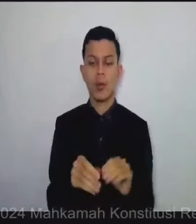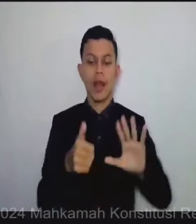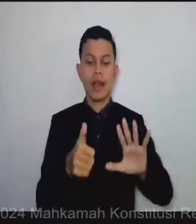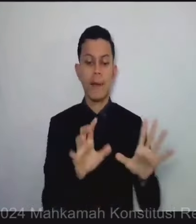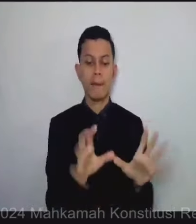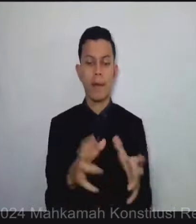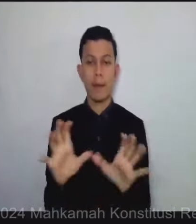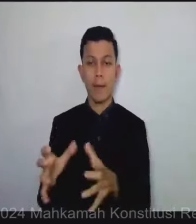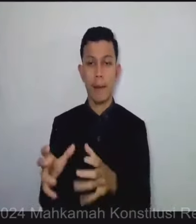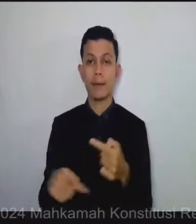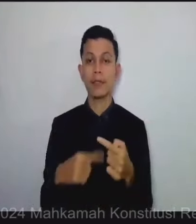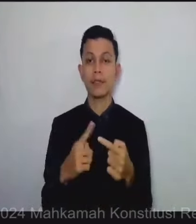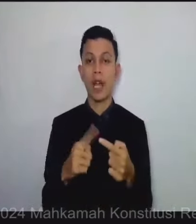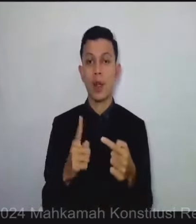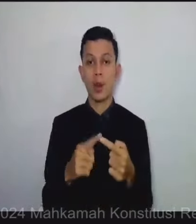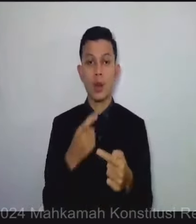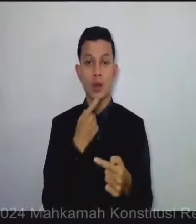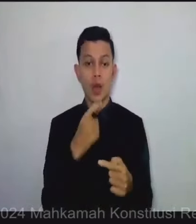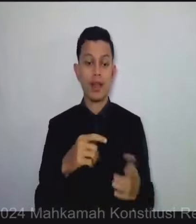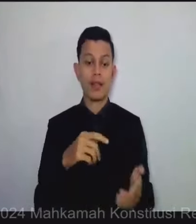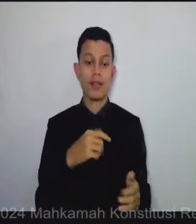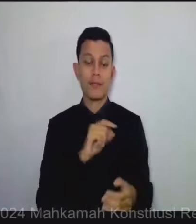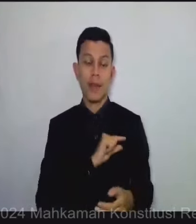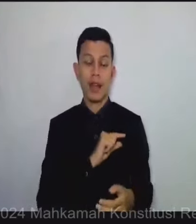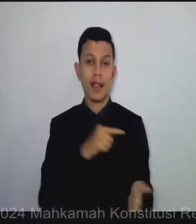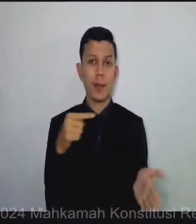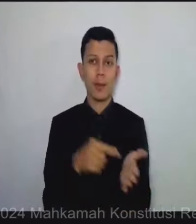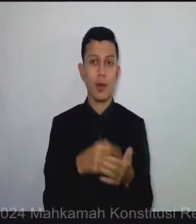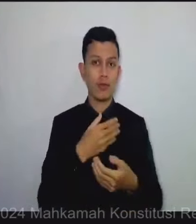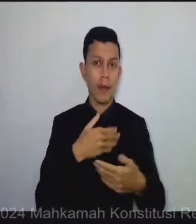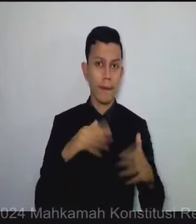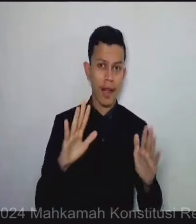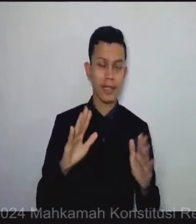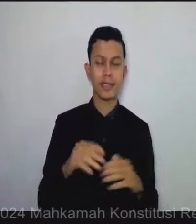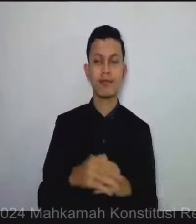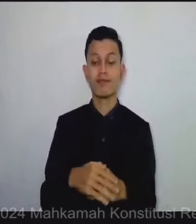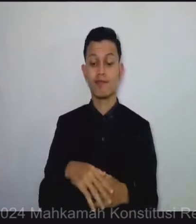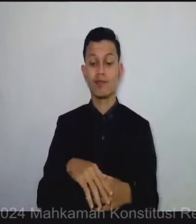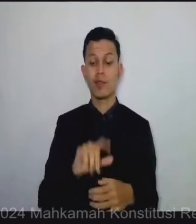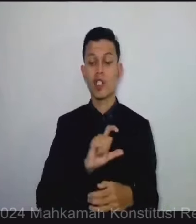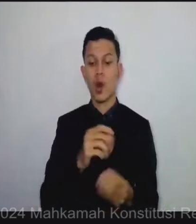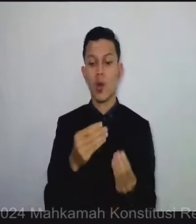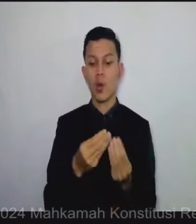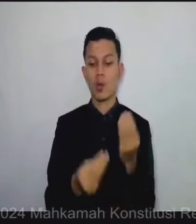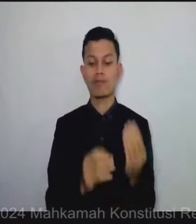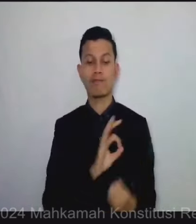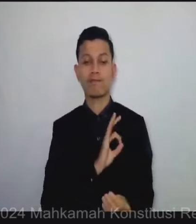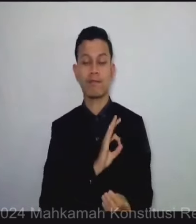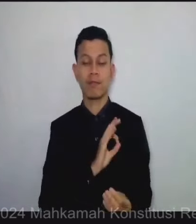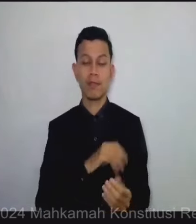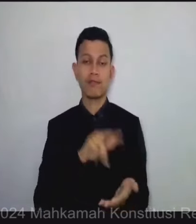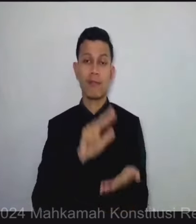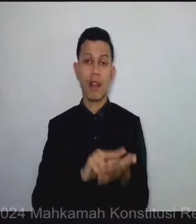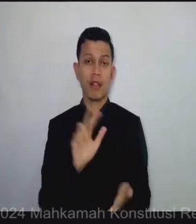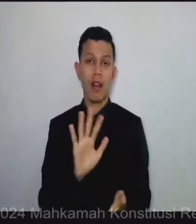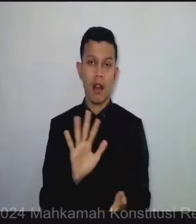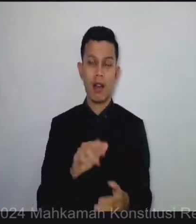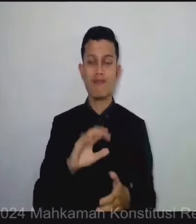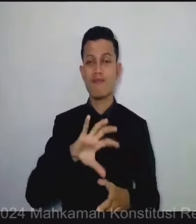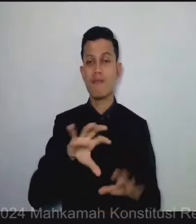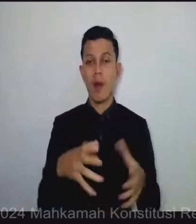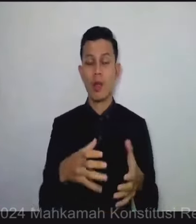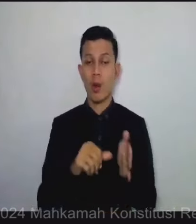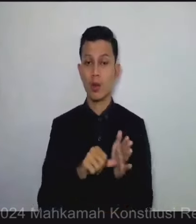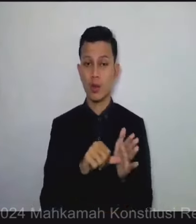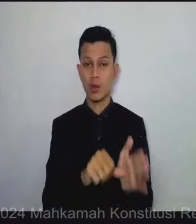berikut sat independensi penyelenggara Pemilu kedua keapsahan pencalonan presiden wakil presiden bantuan sosial 4 mobilisasi atau neralitas